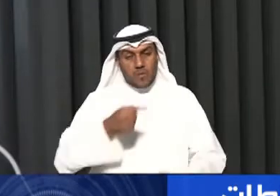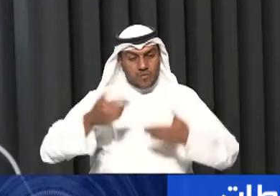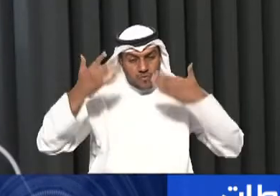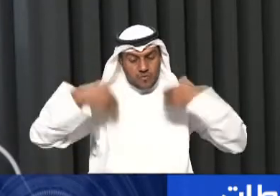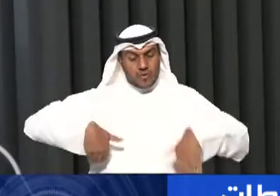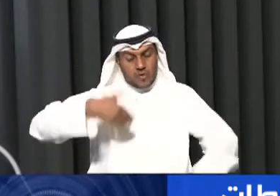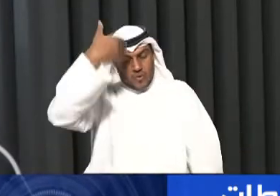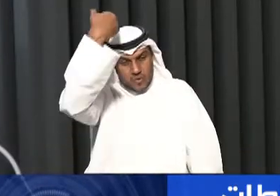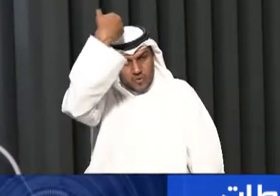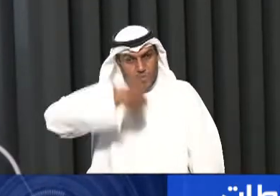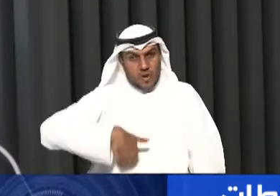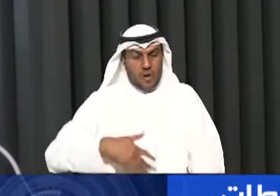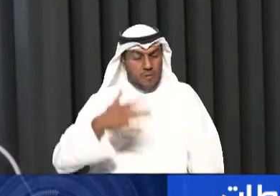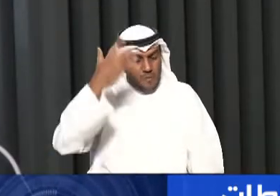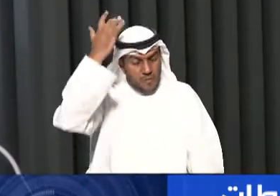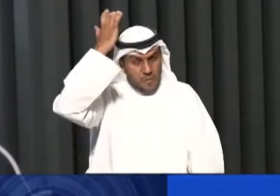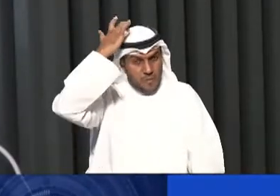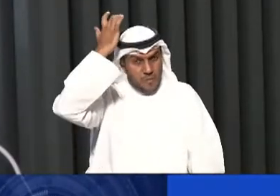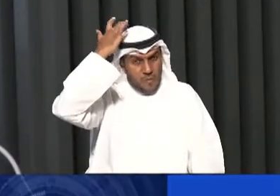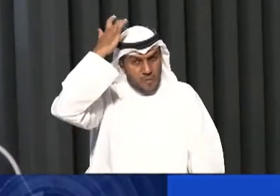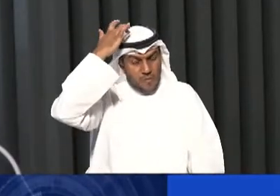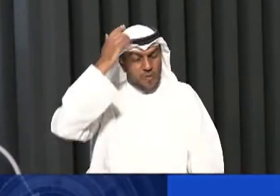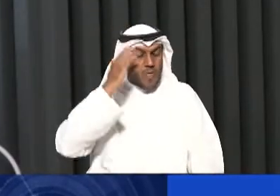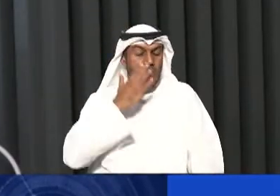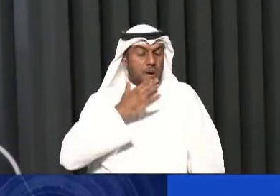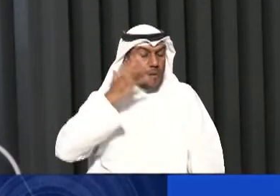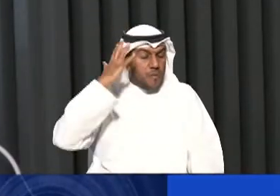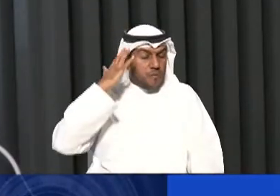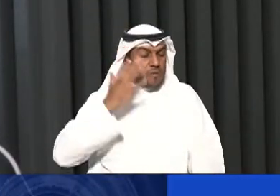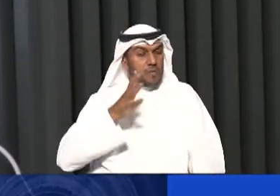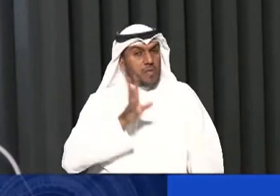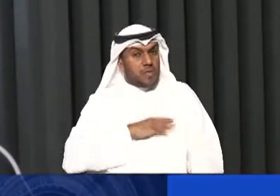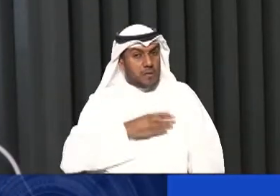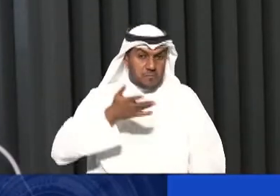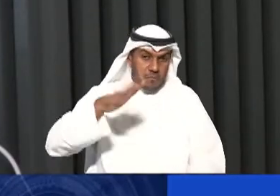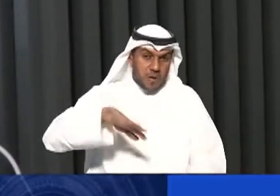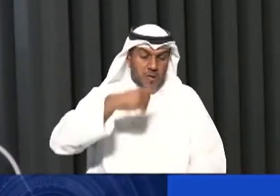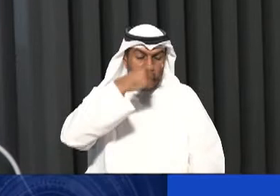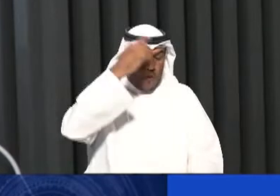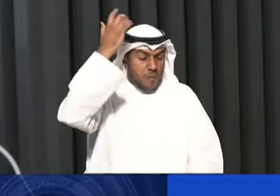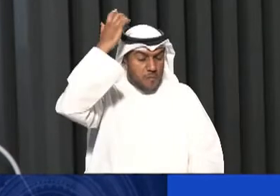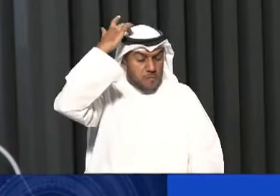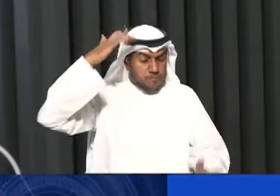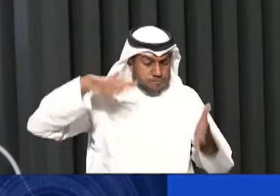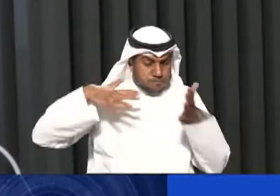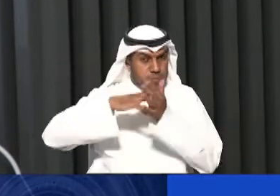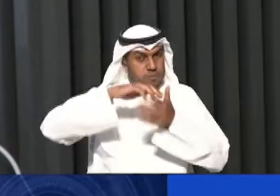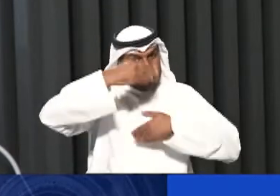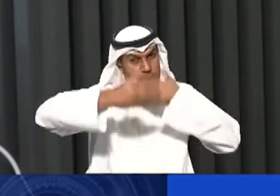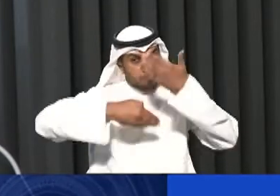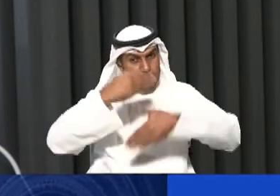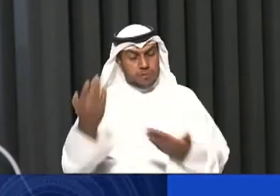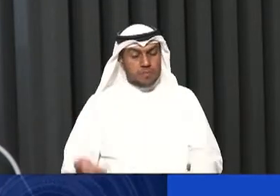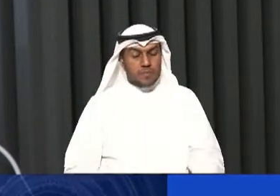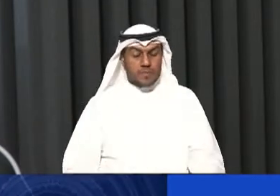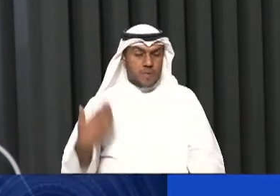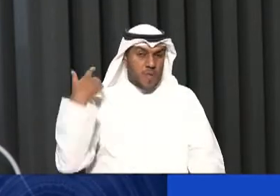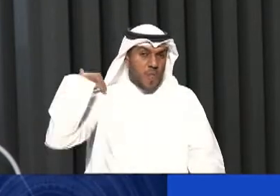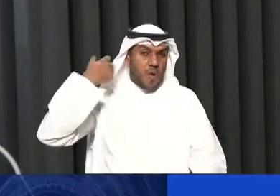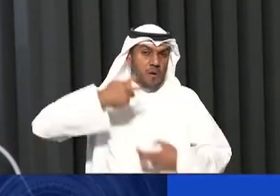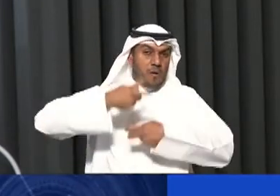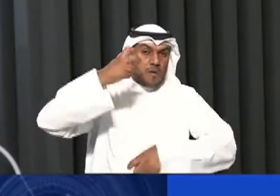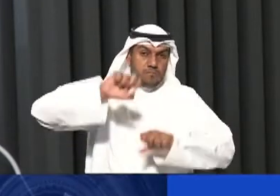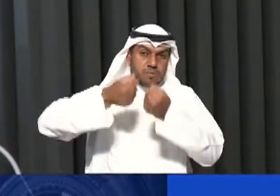إصابات الرأس. الإصابات الرأس قد تؤدي إلى نزيف، قد تؤدي إلى وفاة. بنشوف حالات كثيرة اللي هي كسور العمود الفقري أو كسور